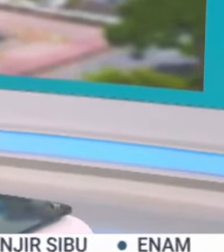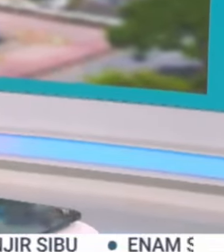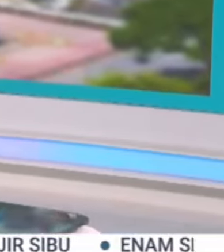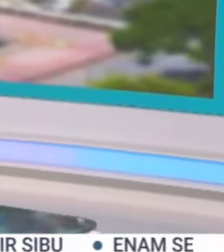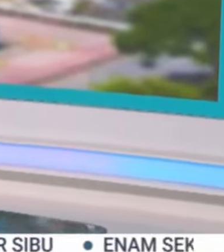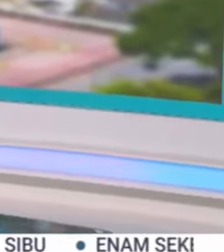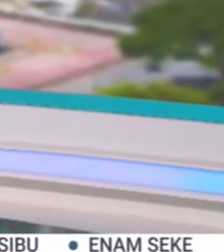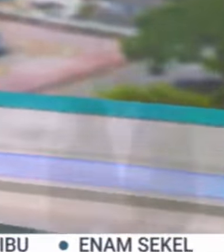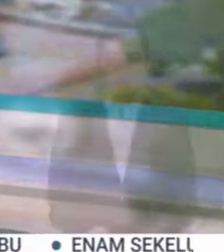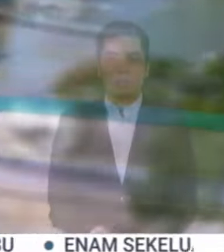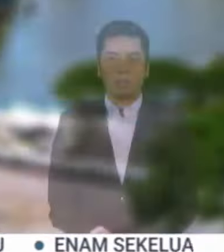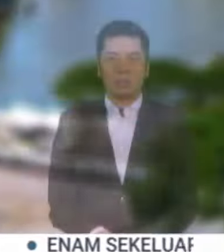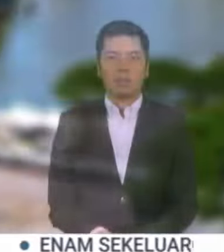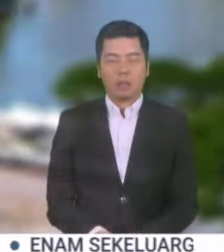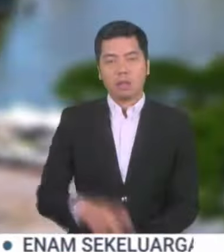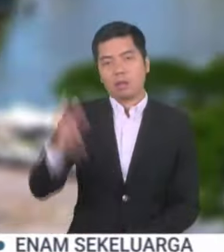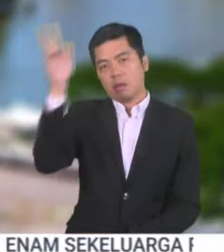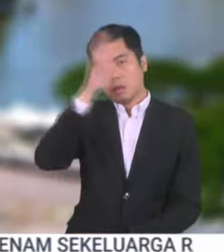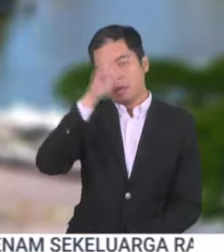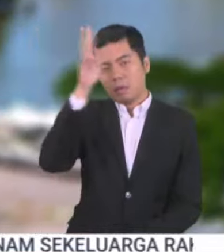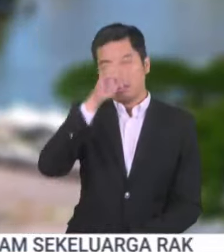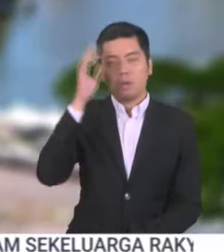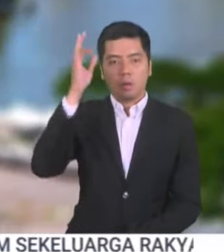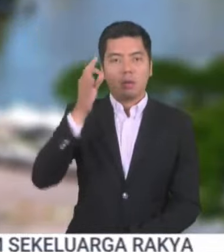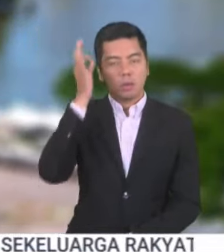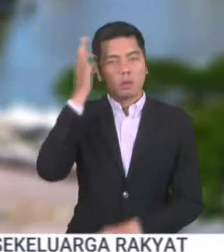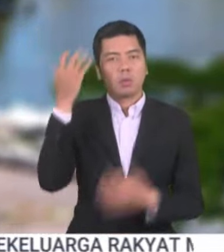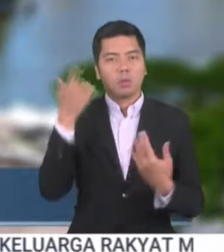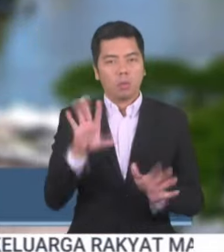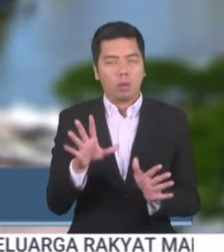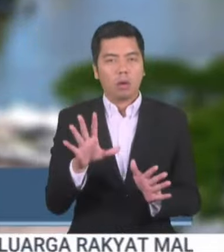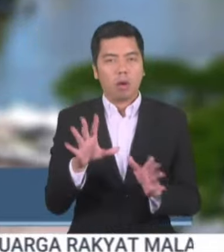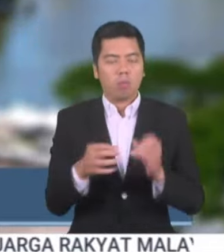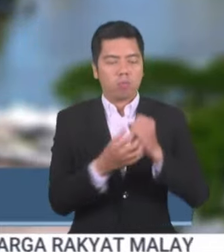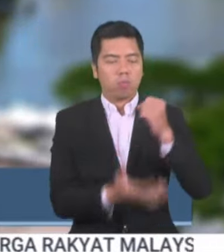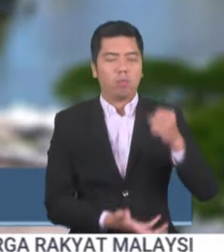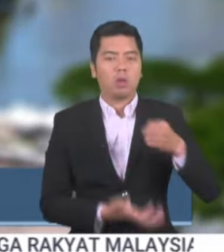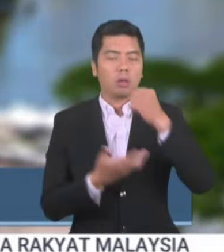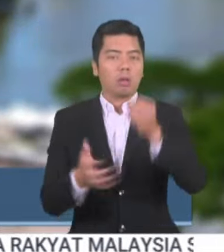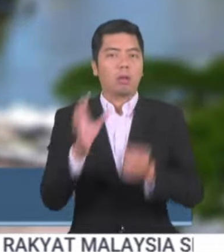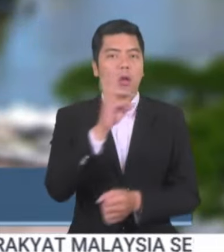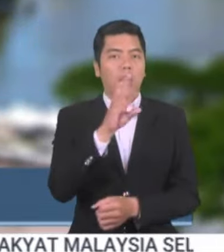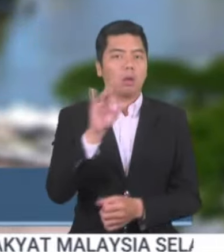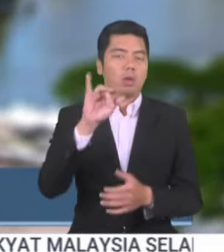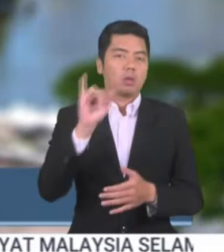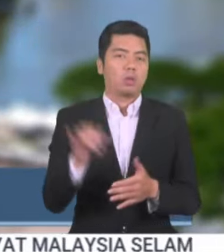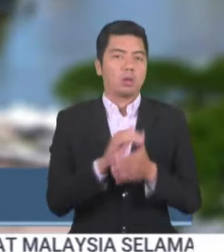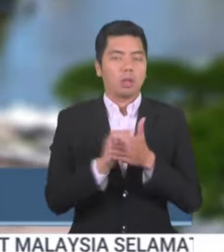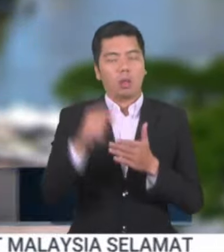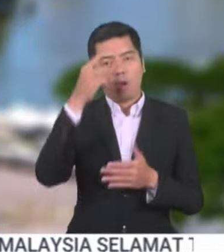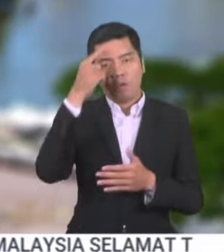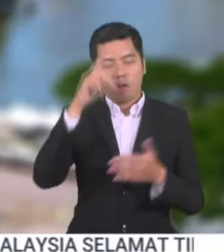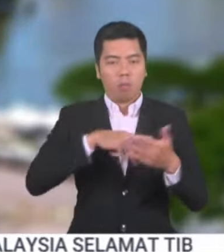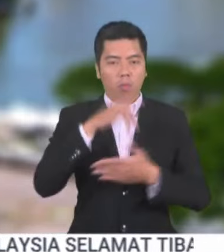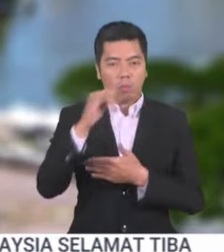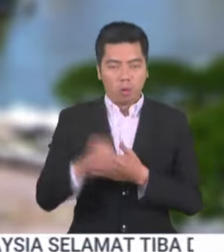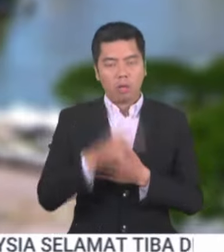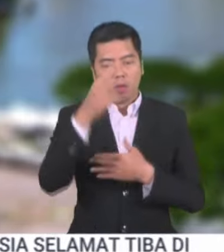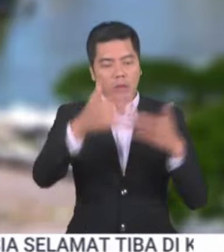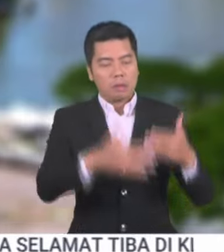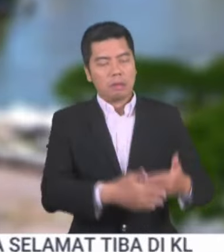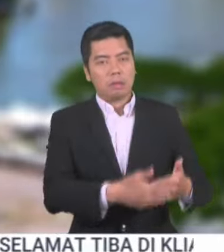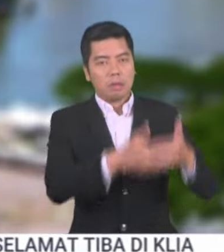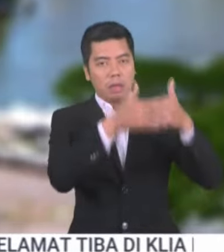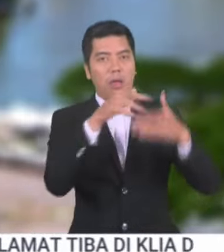Terima kasih Zahira. Kerajaan Persekutuan telah membelanjakan RM268 juta untuk projek rancangan tebatan